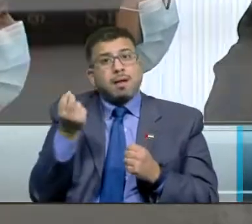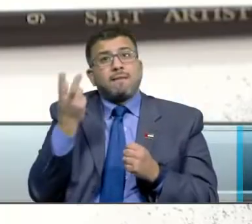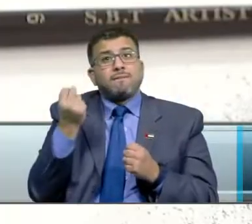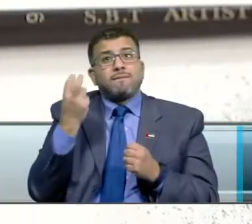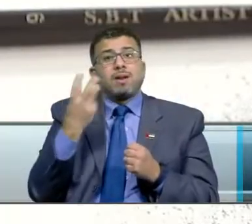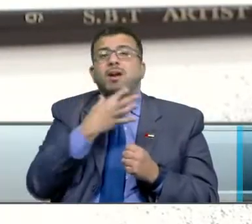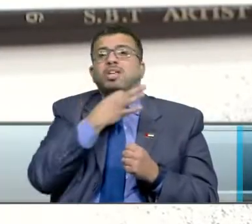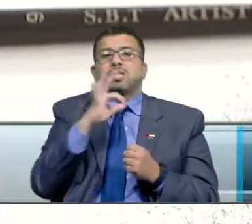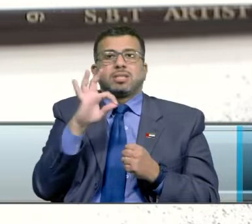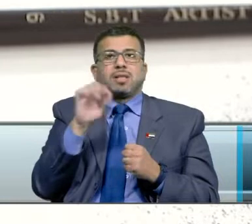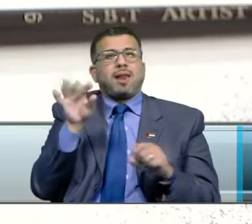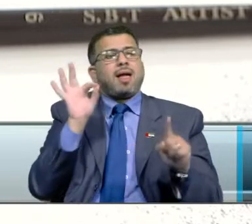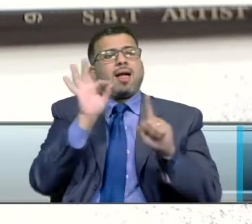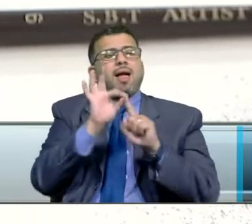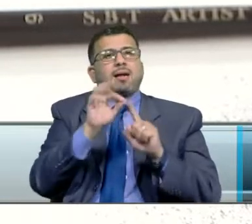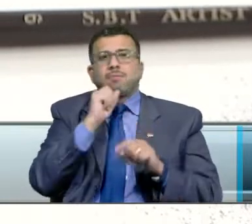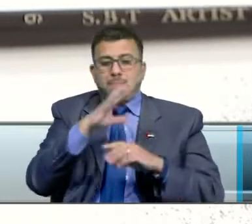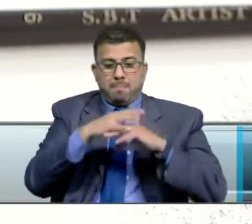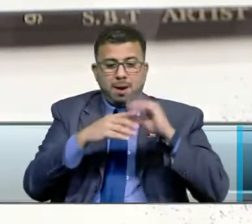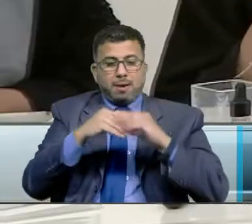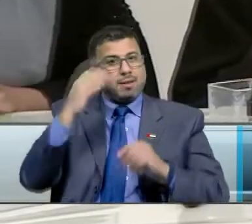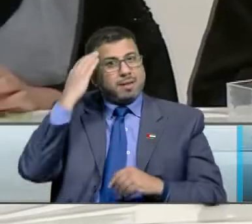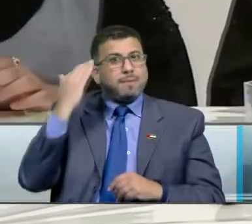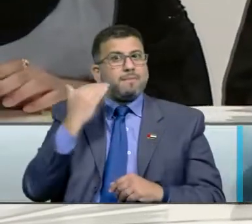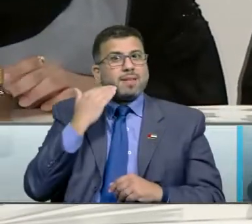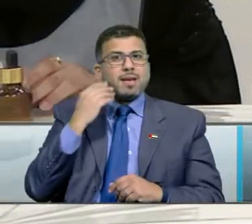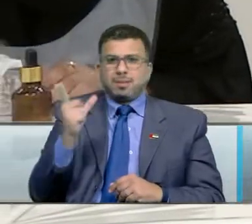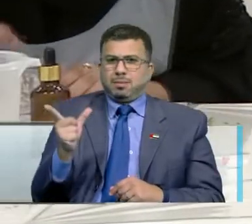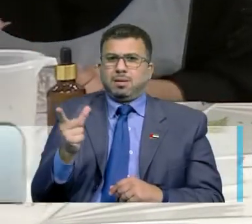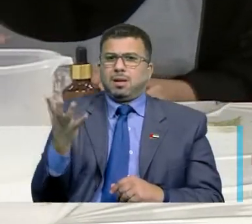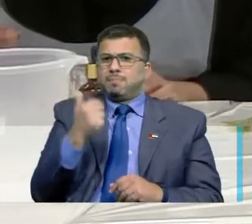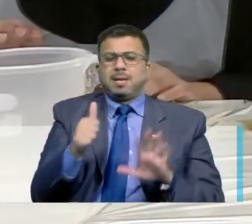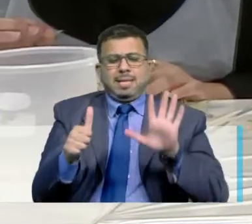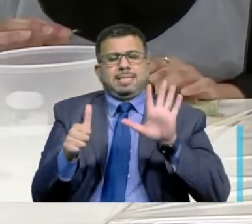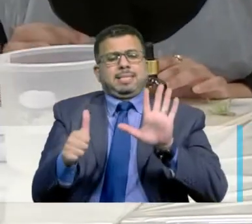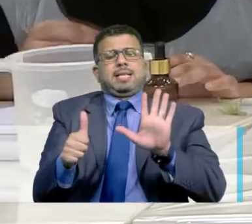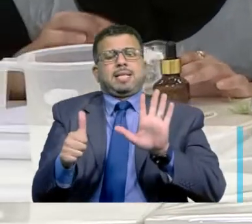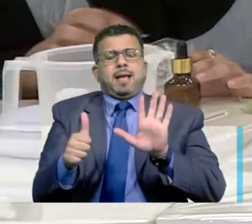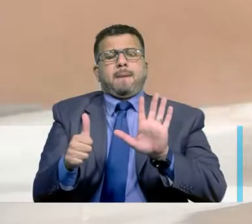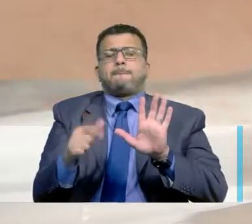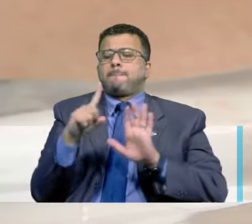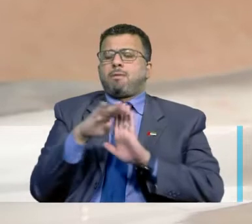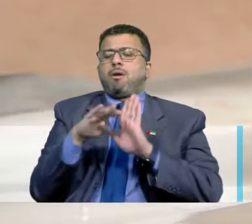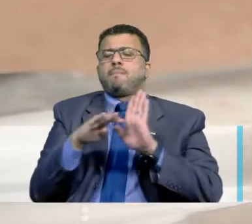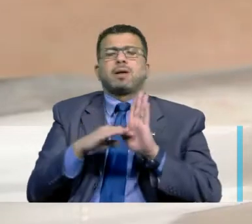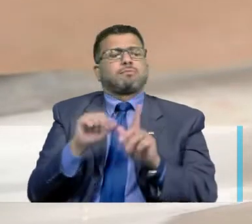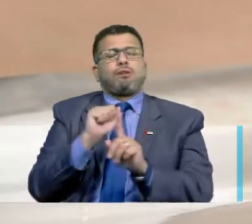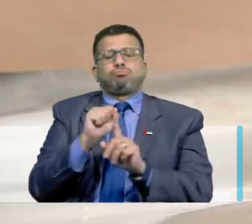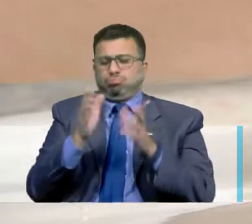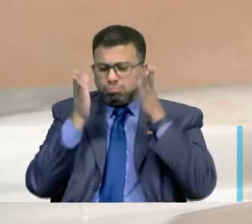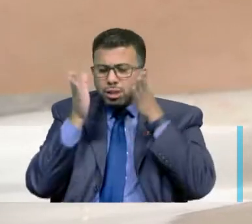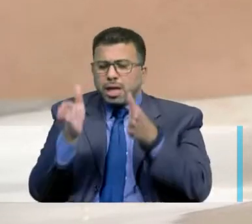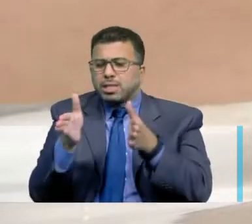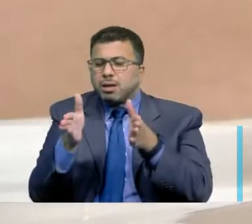الجديدة، هادفاً لتطوير مهارات الفتيات عبر 6 برامج تخصصية يتم التركيز